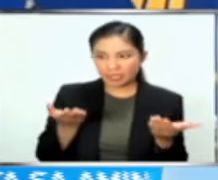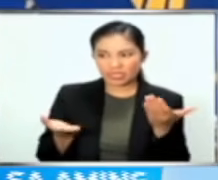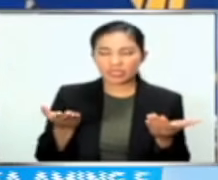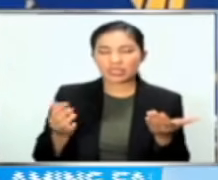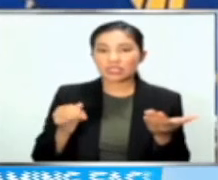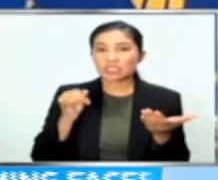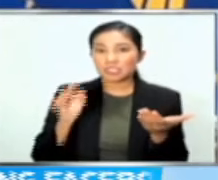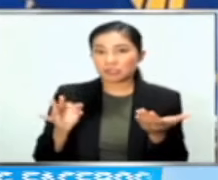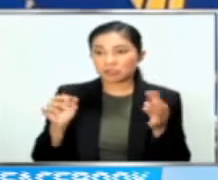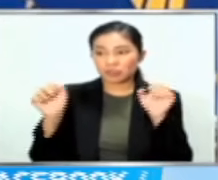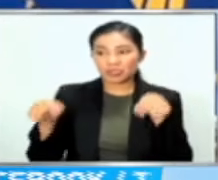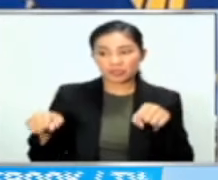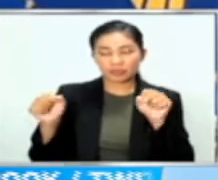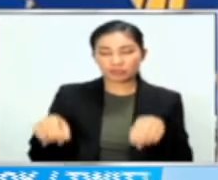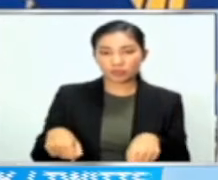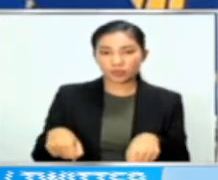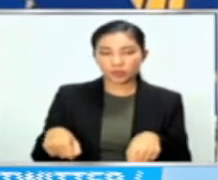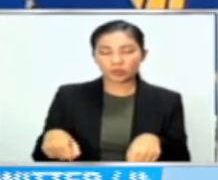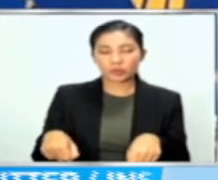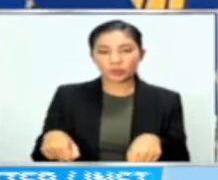there,